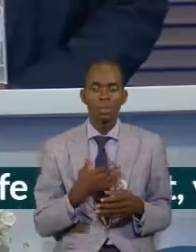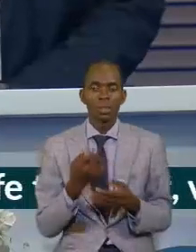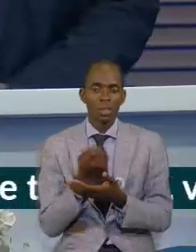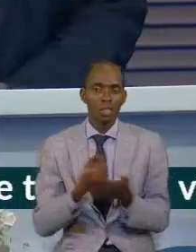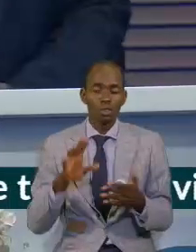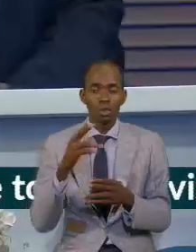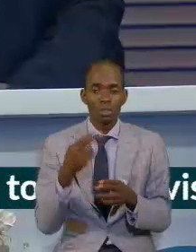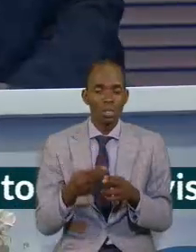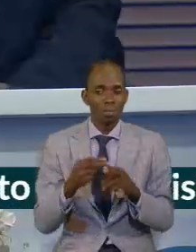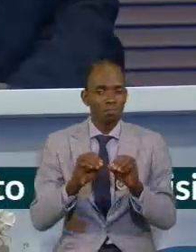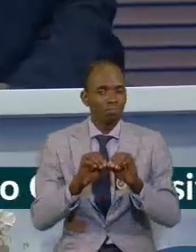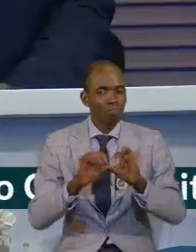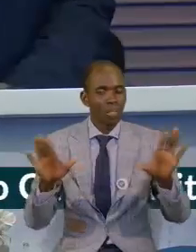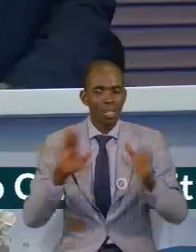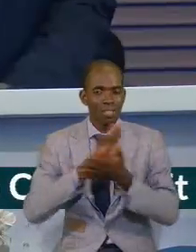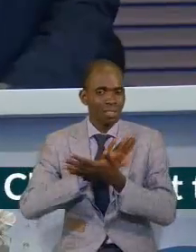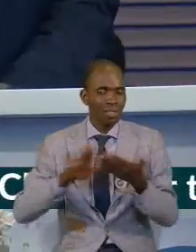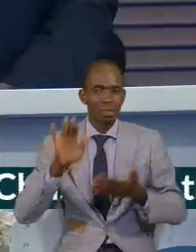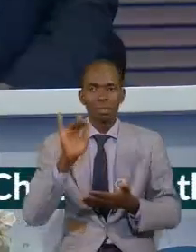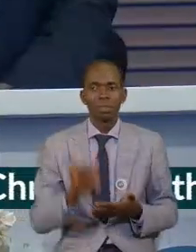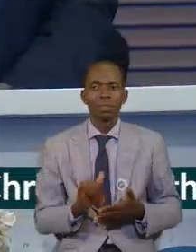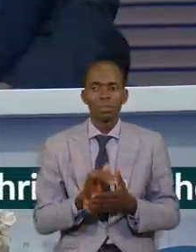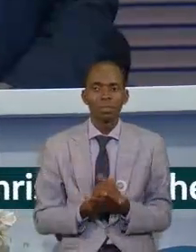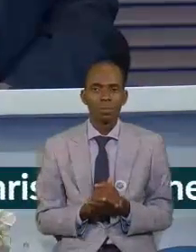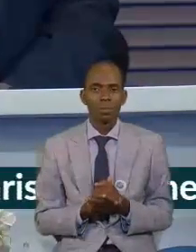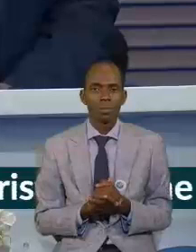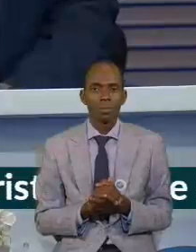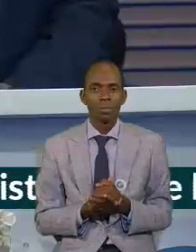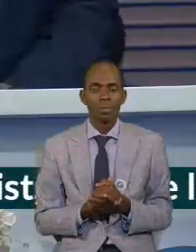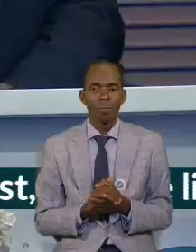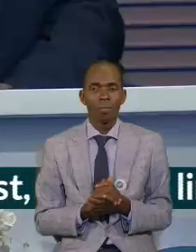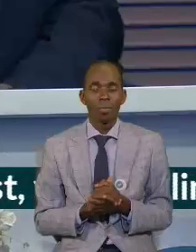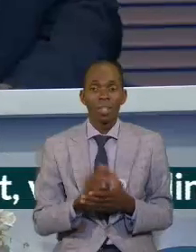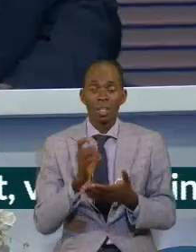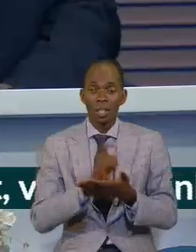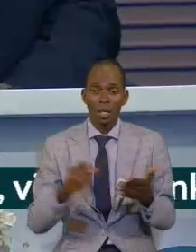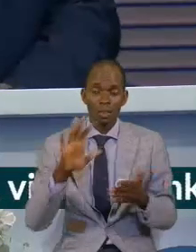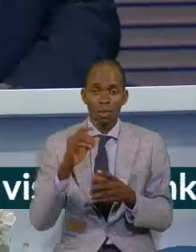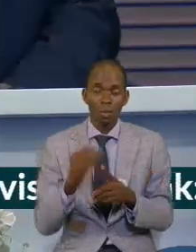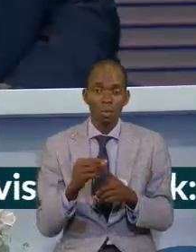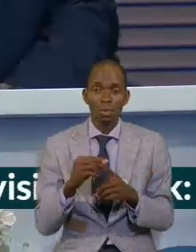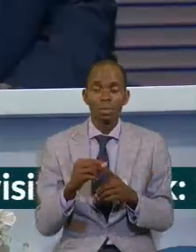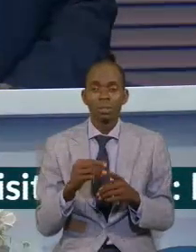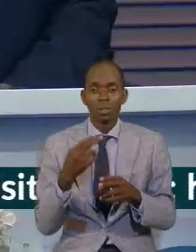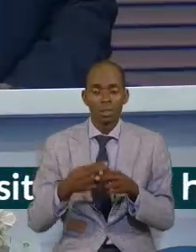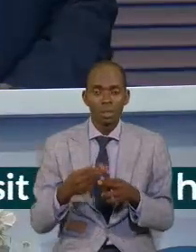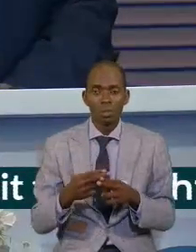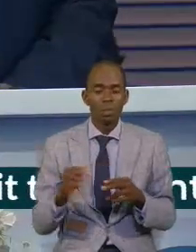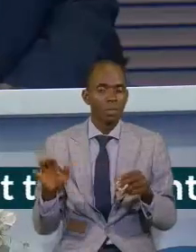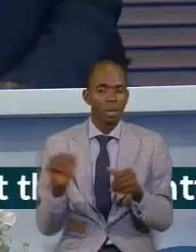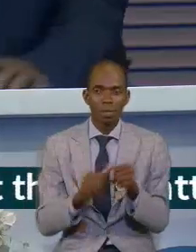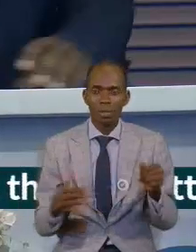letters. Et de préférence en lettres majuscules. In capital letters. Cela va nous permettre de vous